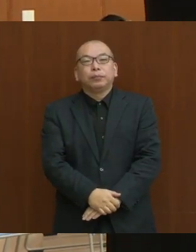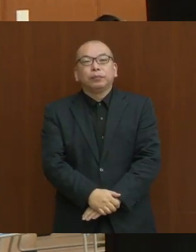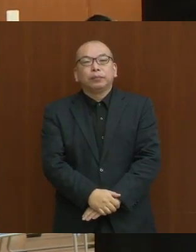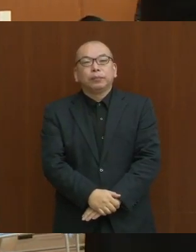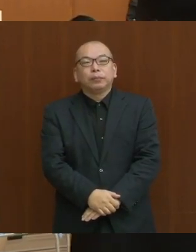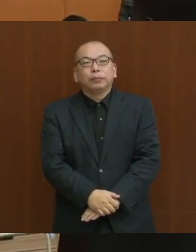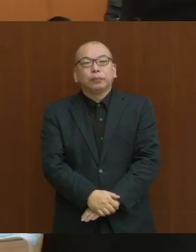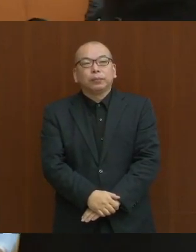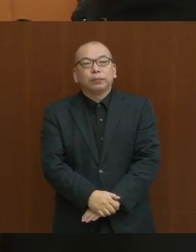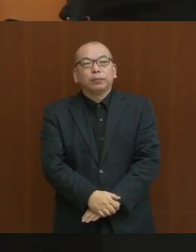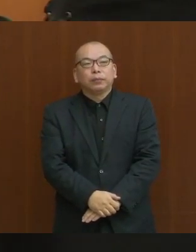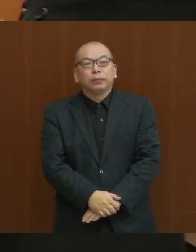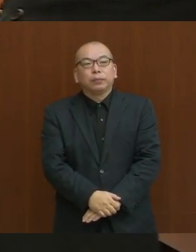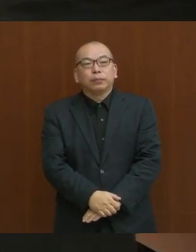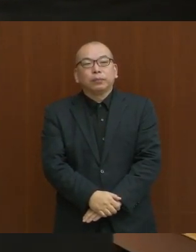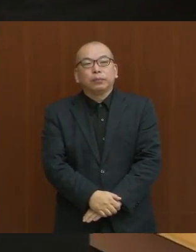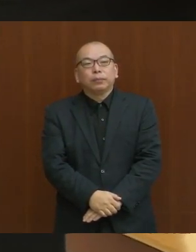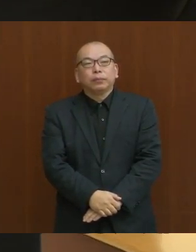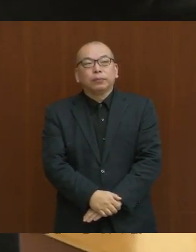めでとうございます。